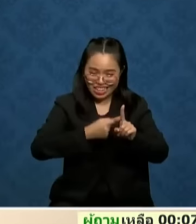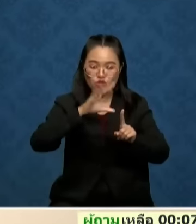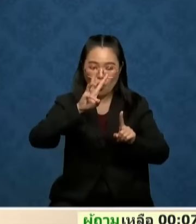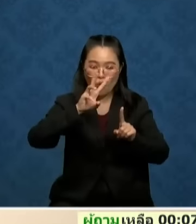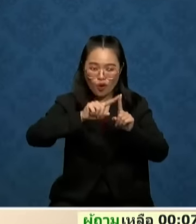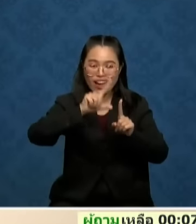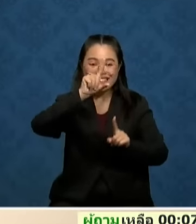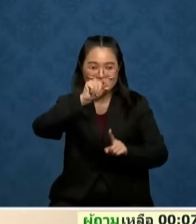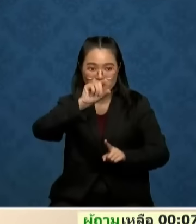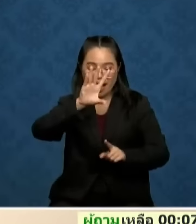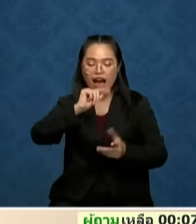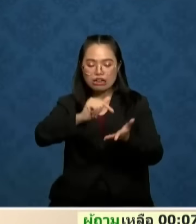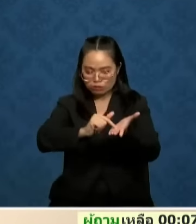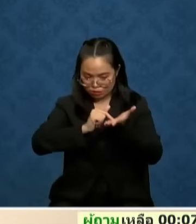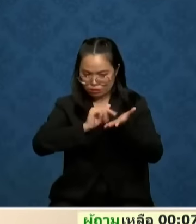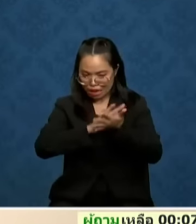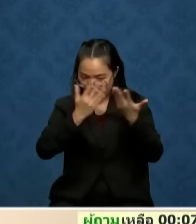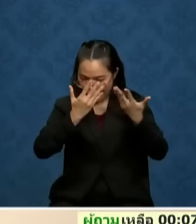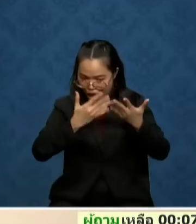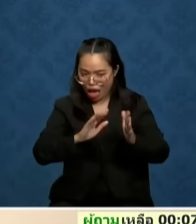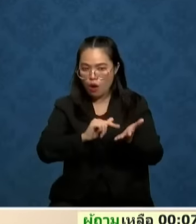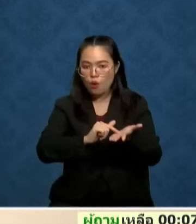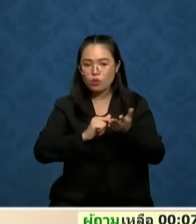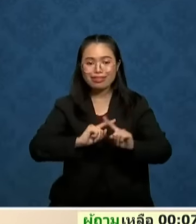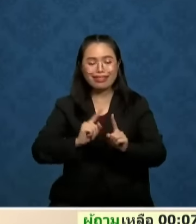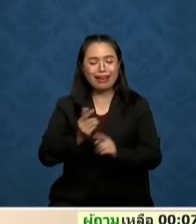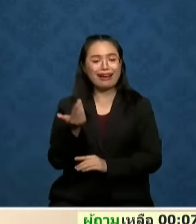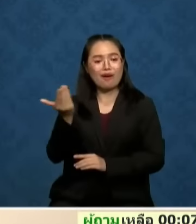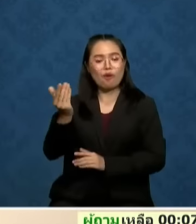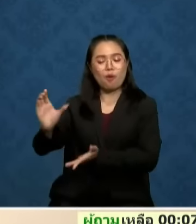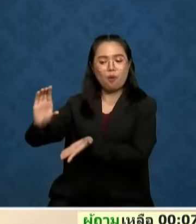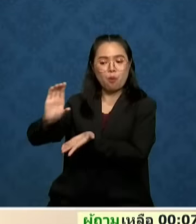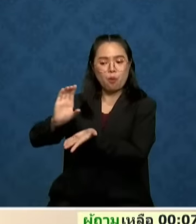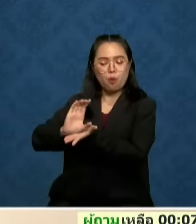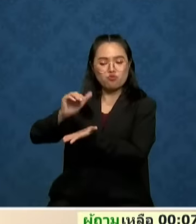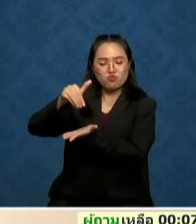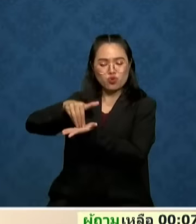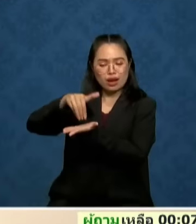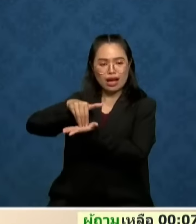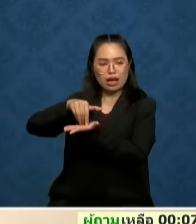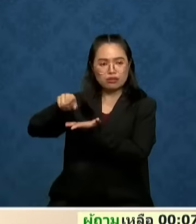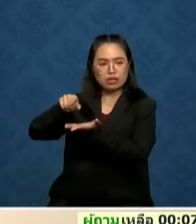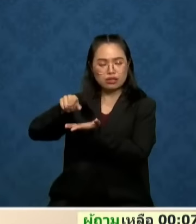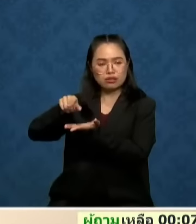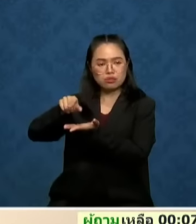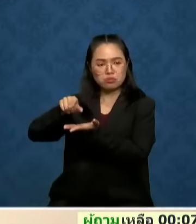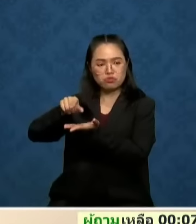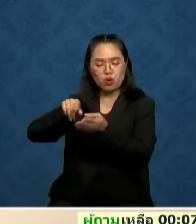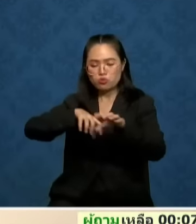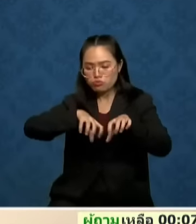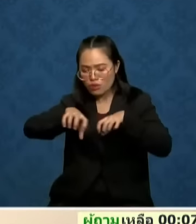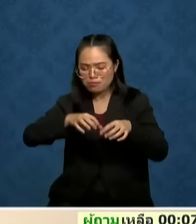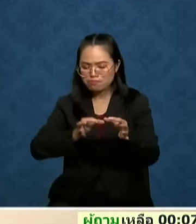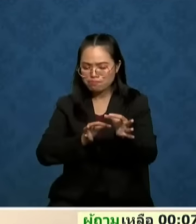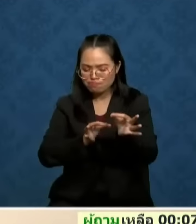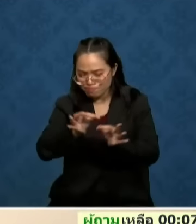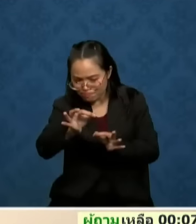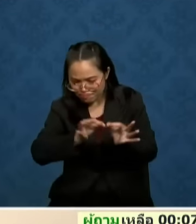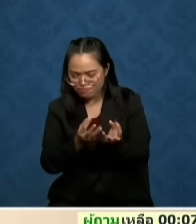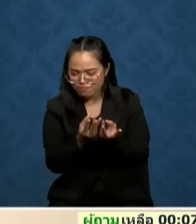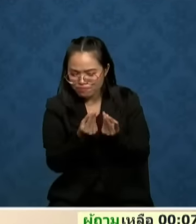งที่ดิฉันกังวลใจก็คือว่าการของบกลางเนี่ยจะต้องครอบคลุมทั่วถึงนะคะและที่สำคัญที่สุดต้องมีรายละเอียดชี้แจงชัดเจ